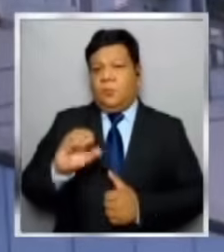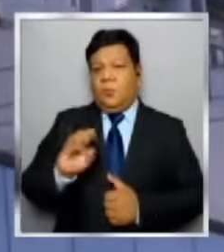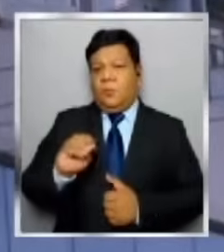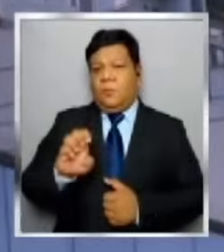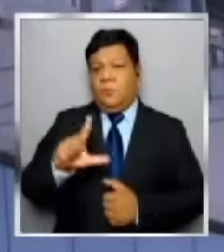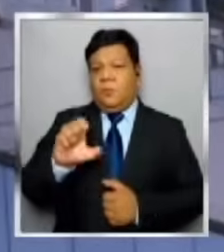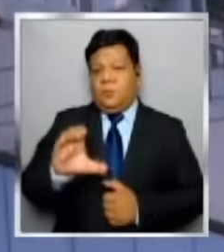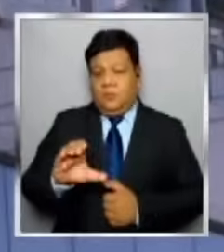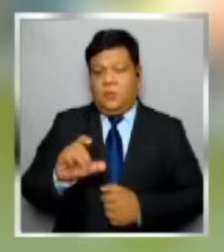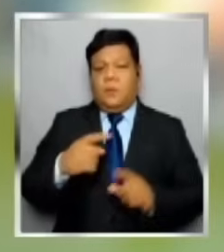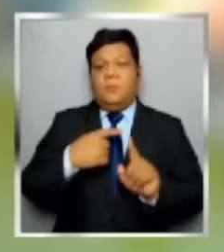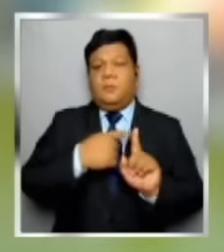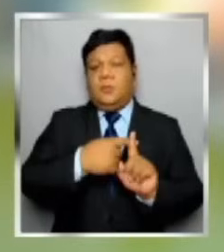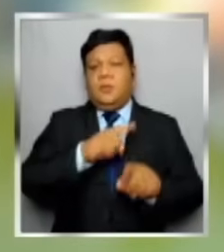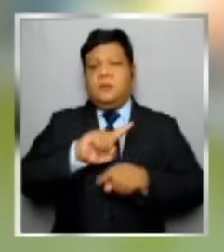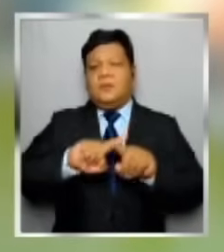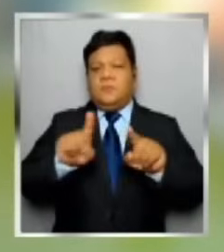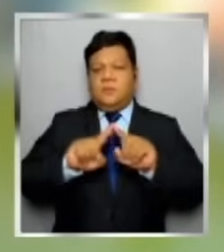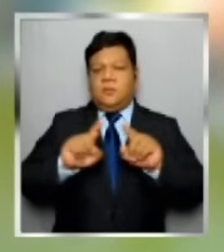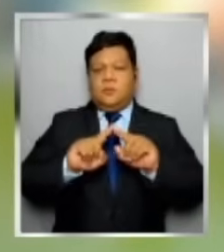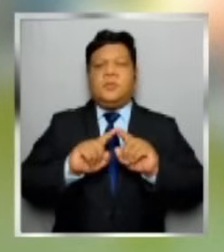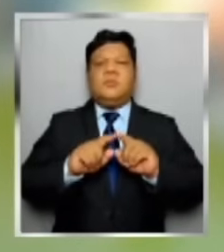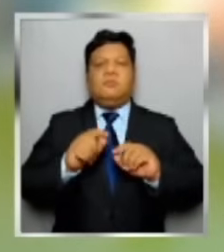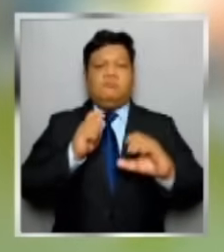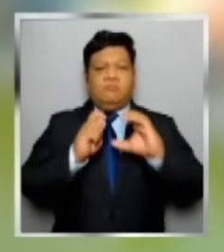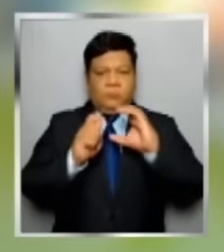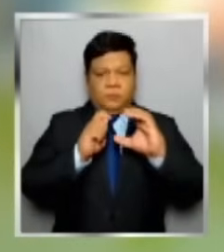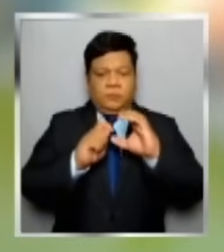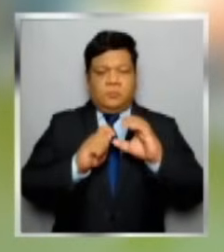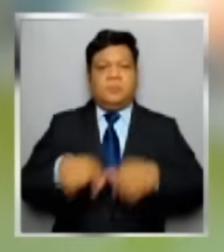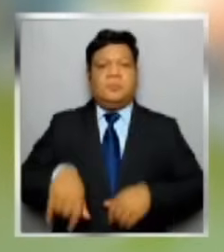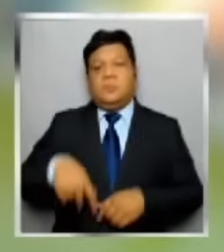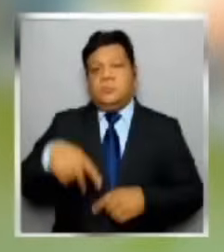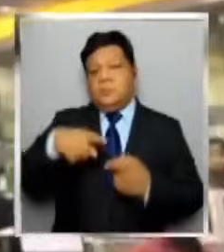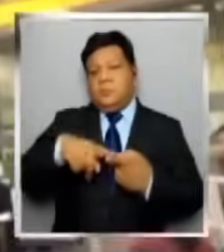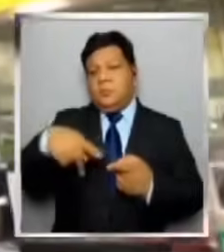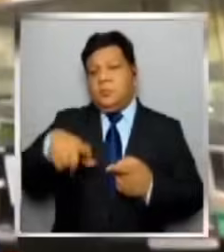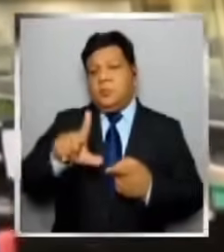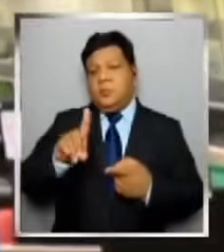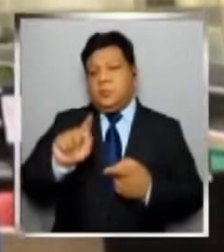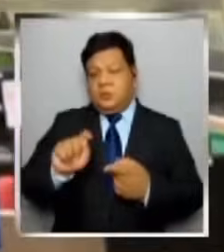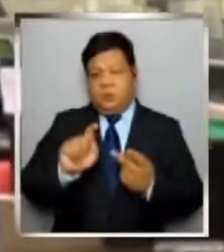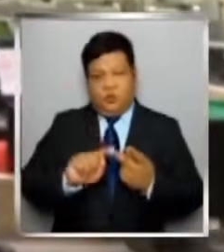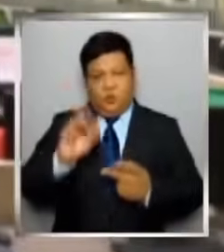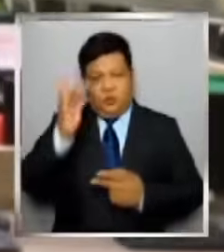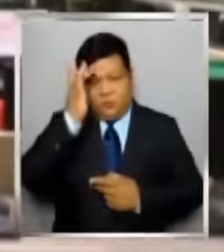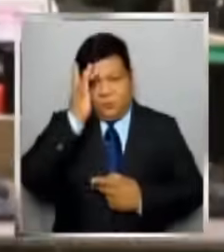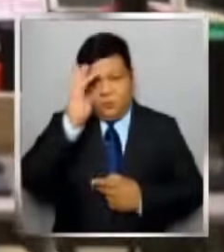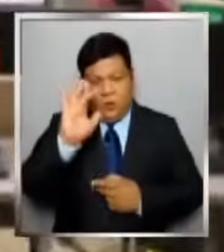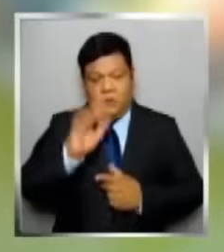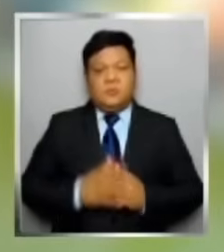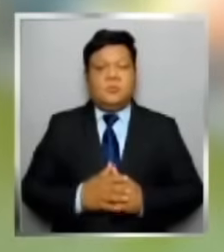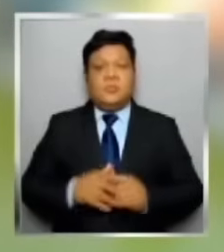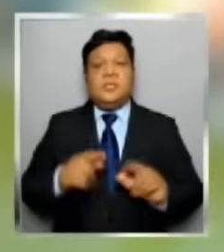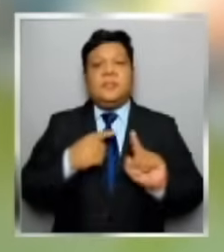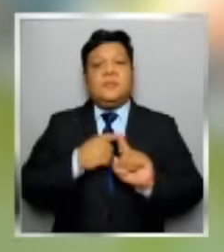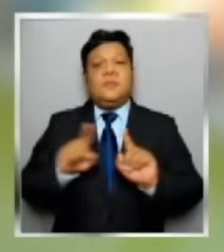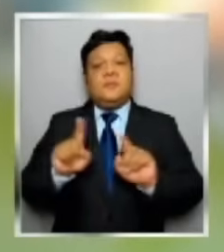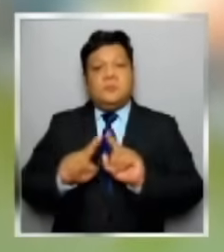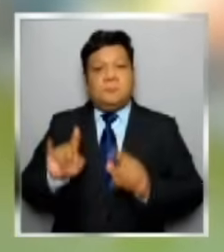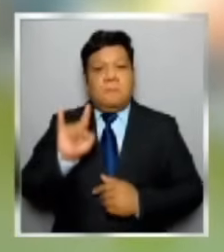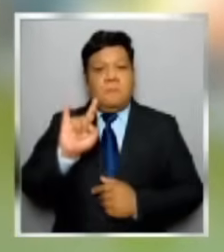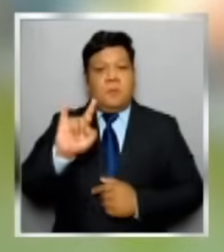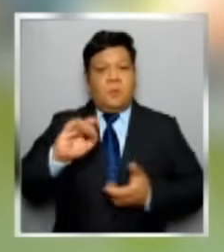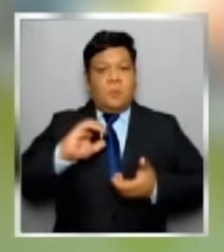sa telekomunikasyon, ang PLDT at SMART. Media partners naman natin ang Philippine